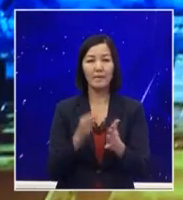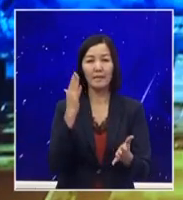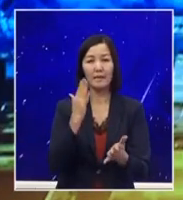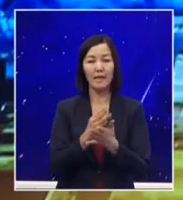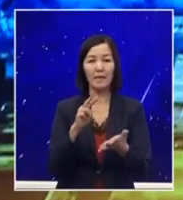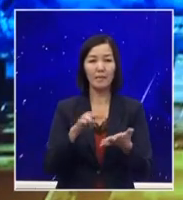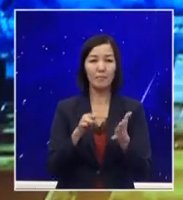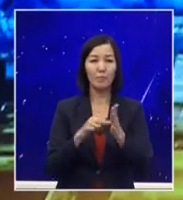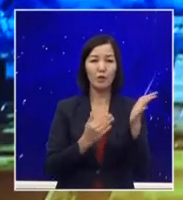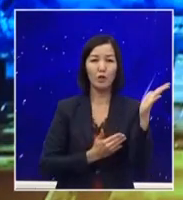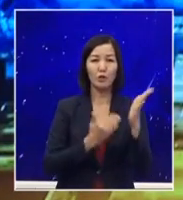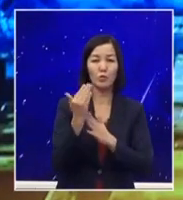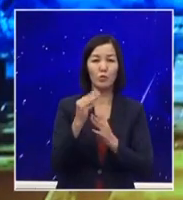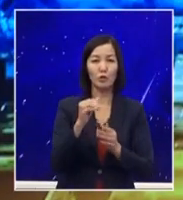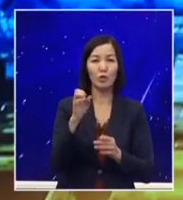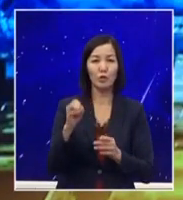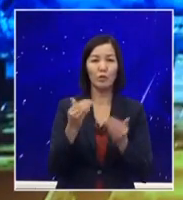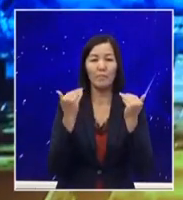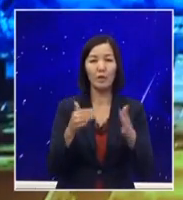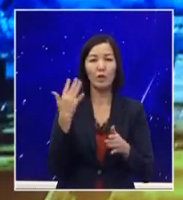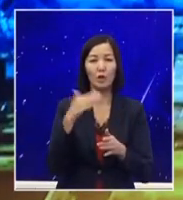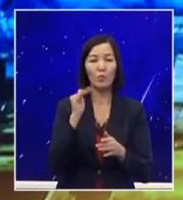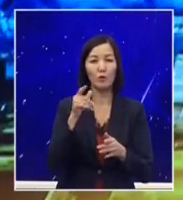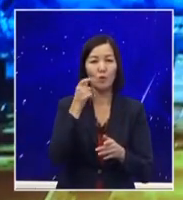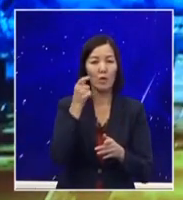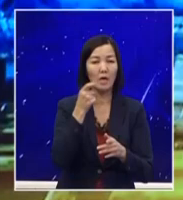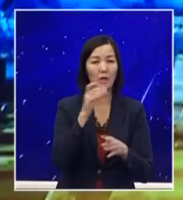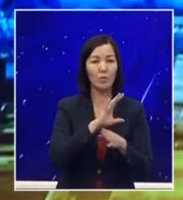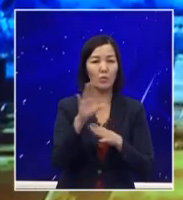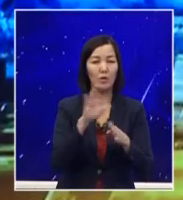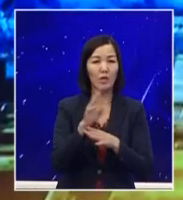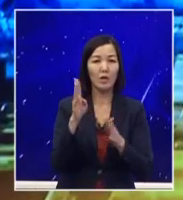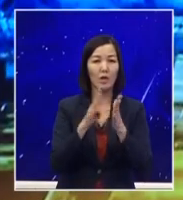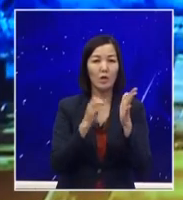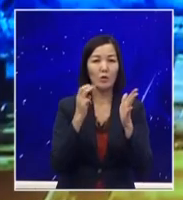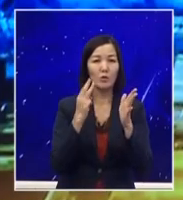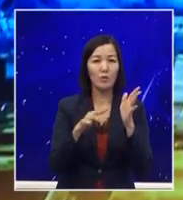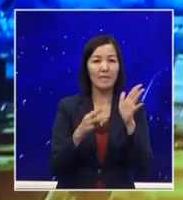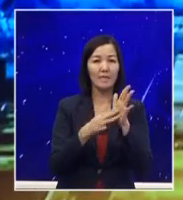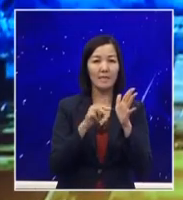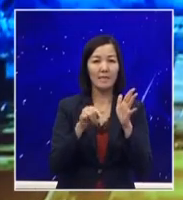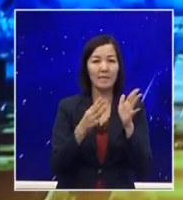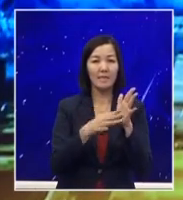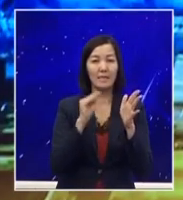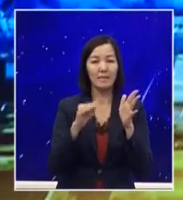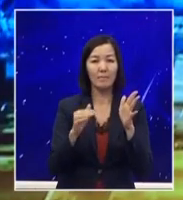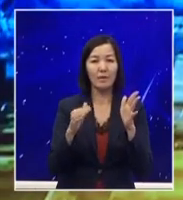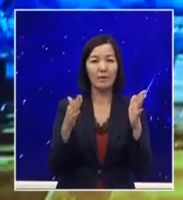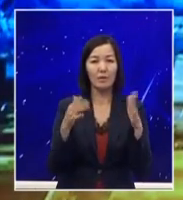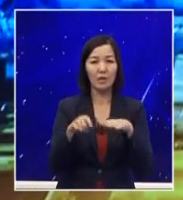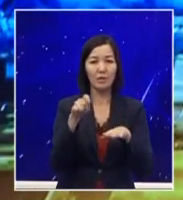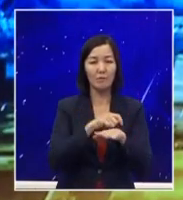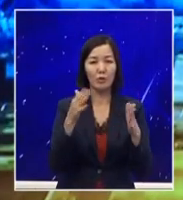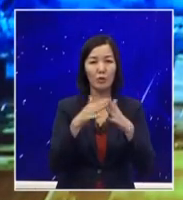Мақсат айқын, меже биік. Жетісуда биыл 50 мың тонна қант өндіріледі. 938,8 мың шаршы метр баспана пайдалануға